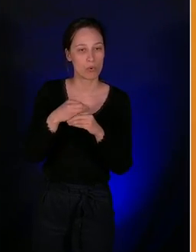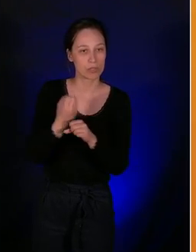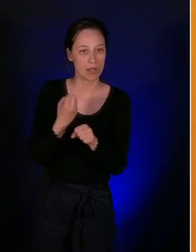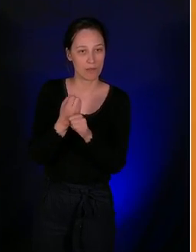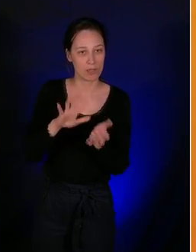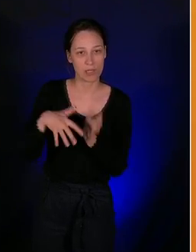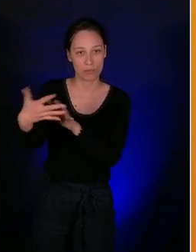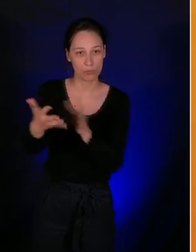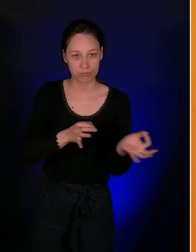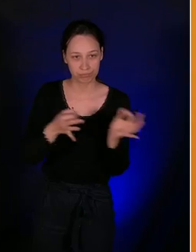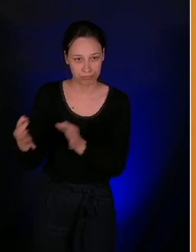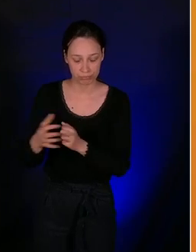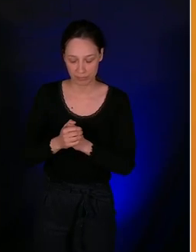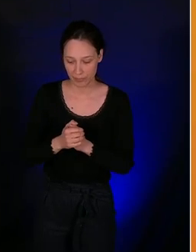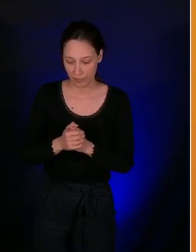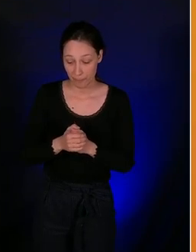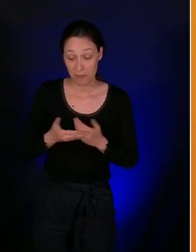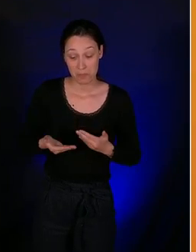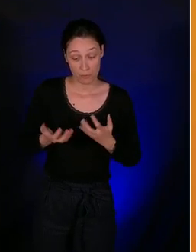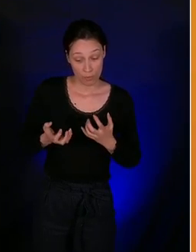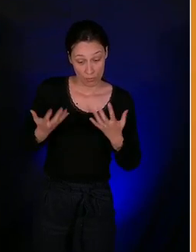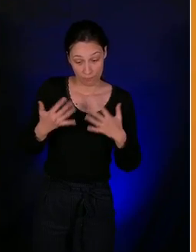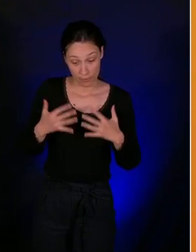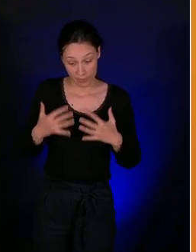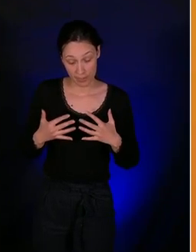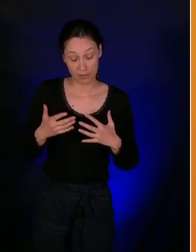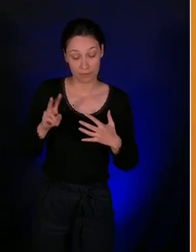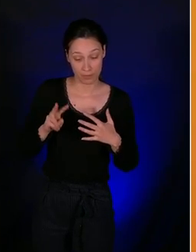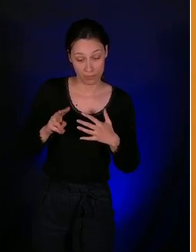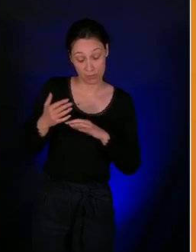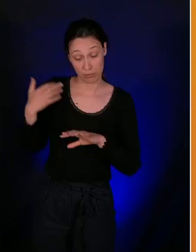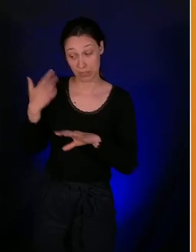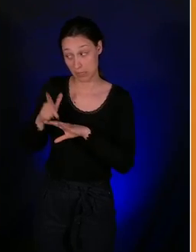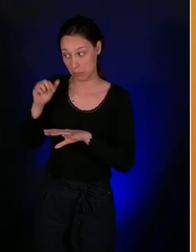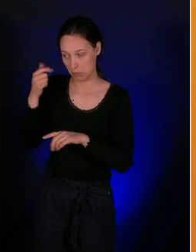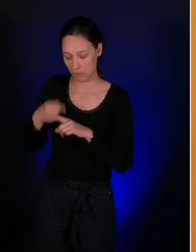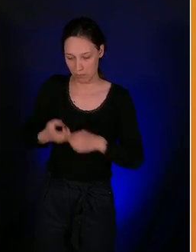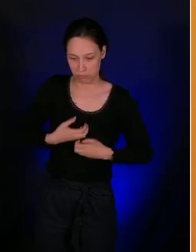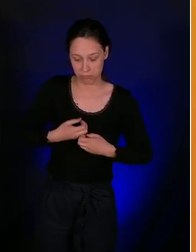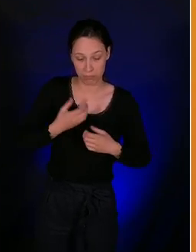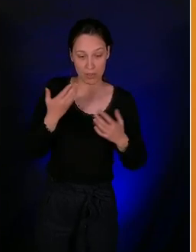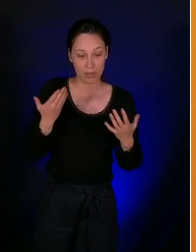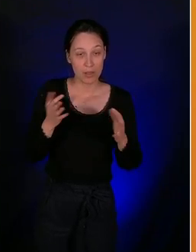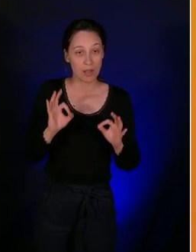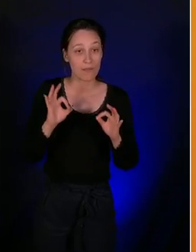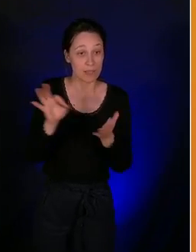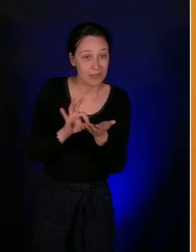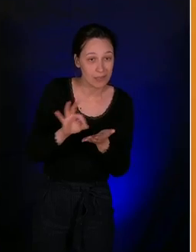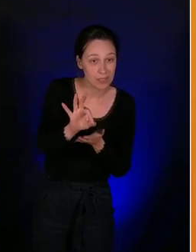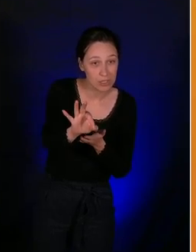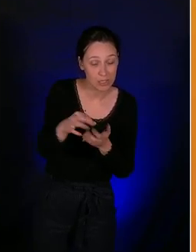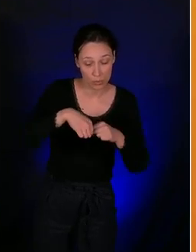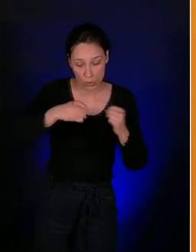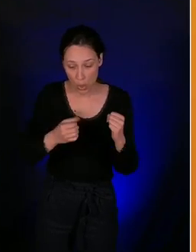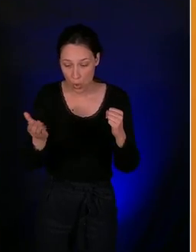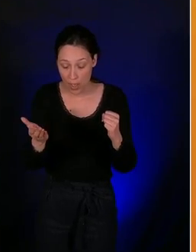finir, comme ça me démange depuis lundi et que j'ai la parole, je pense qu'en matière de stratégie, il y a le quoi et le comment.